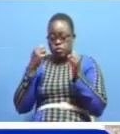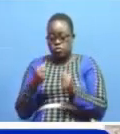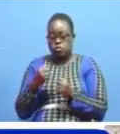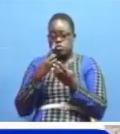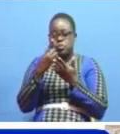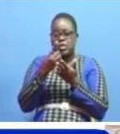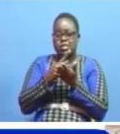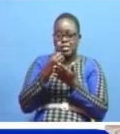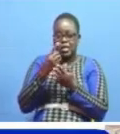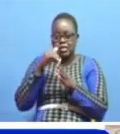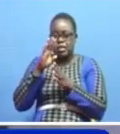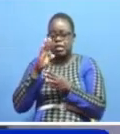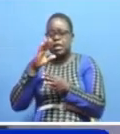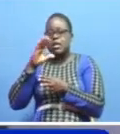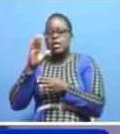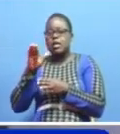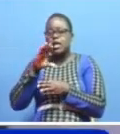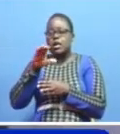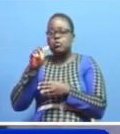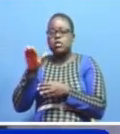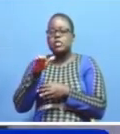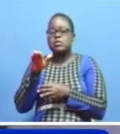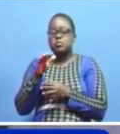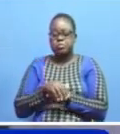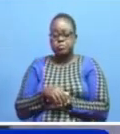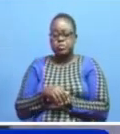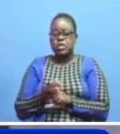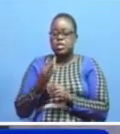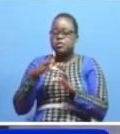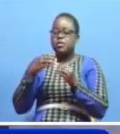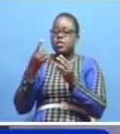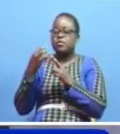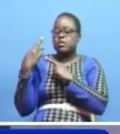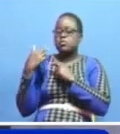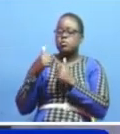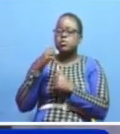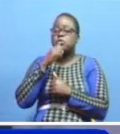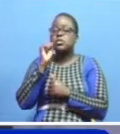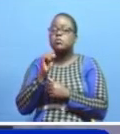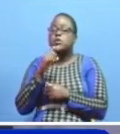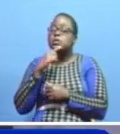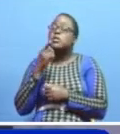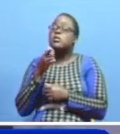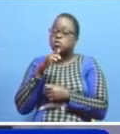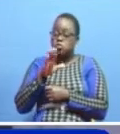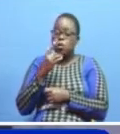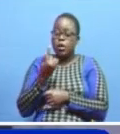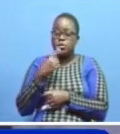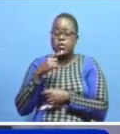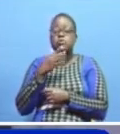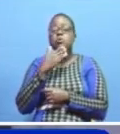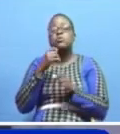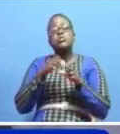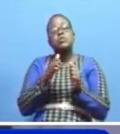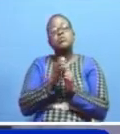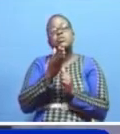niso syikaloni syua mbunge. Niweva na tuwezea ukeza tuwa unengio weota tona tuikuwe umo witu tuwebata na kutuendea kwekala